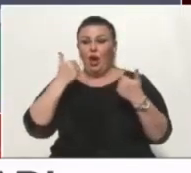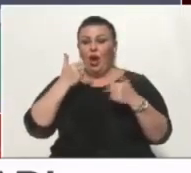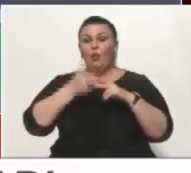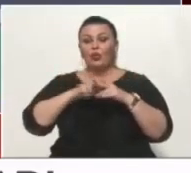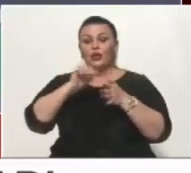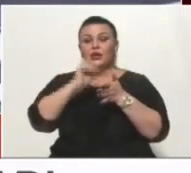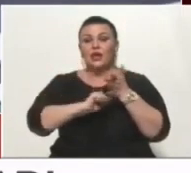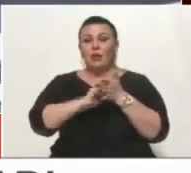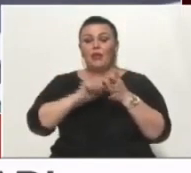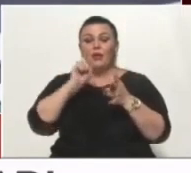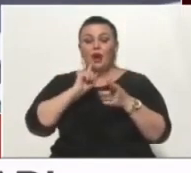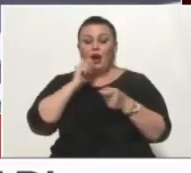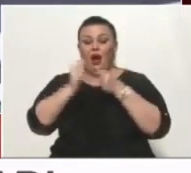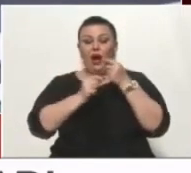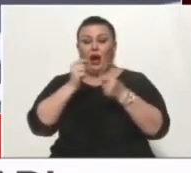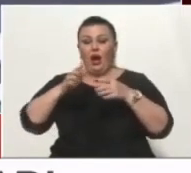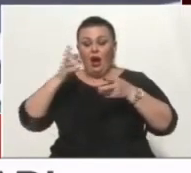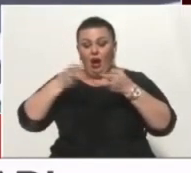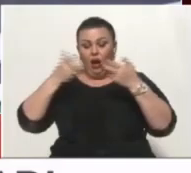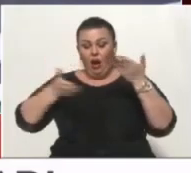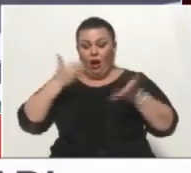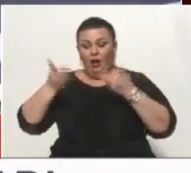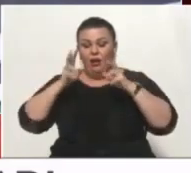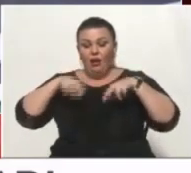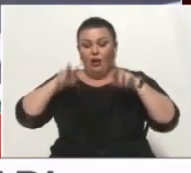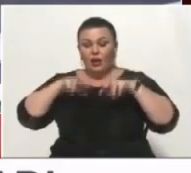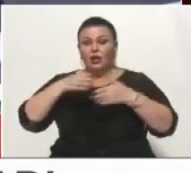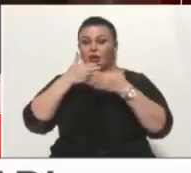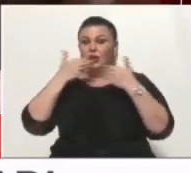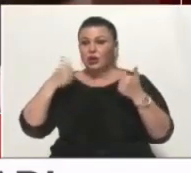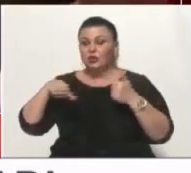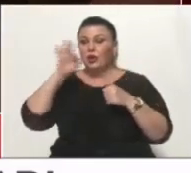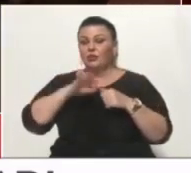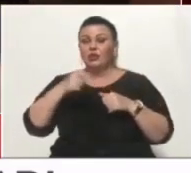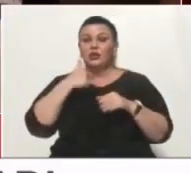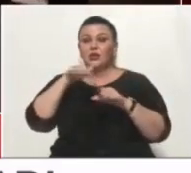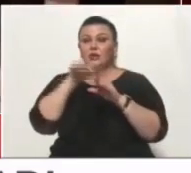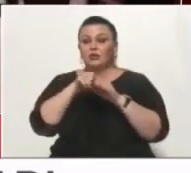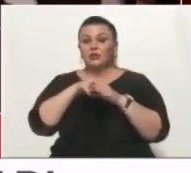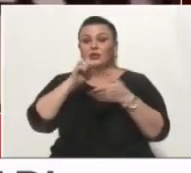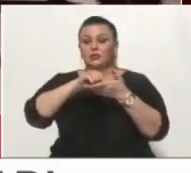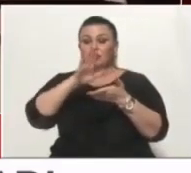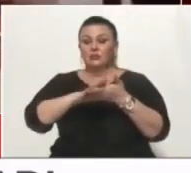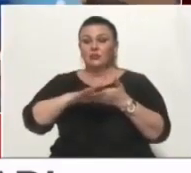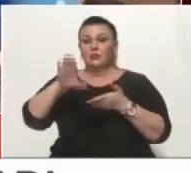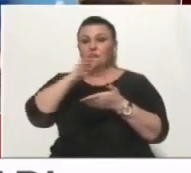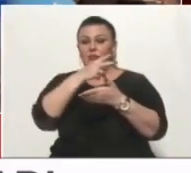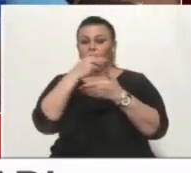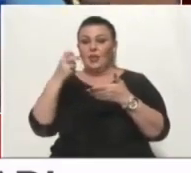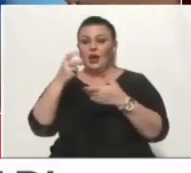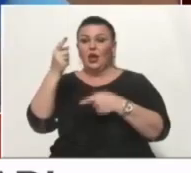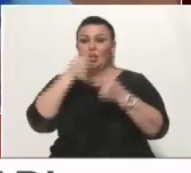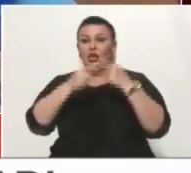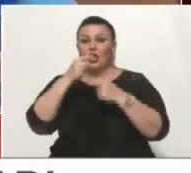bunun səbəbləri hələ araşdırılmamışdı. Ona görə də səs vermə zərflərinin üzərində də əslində geri